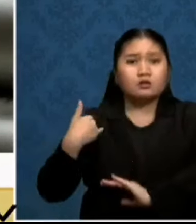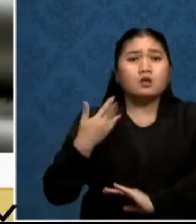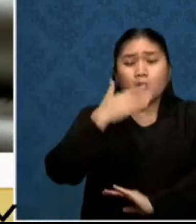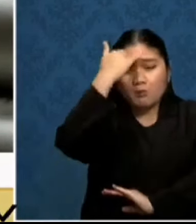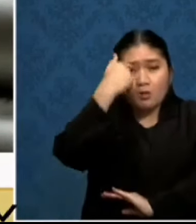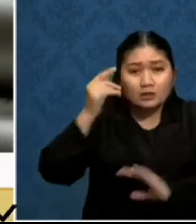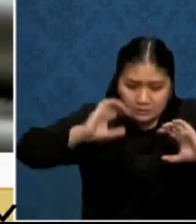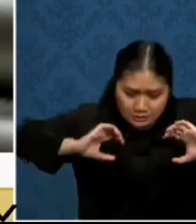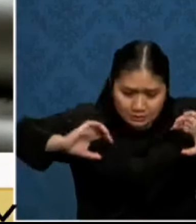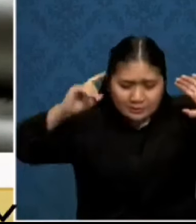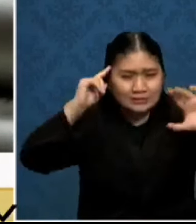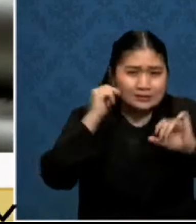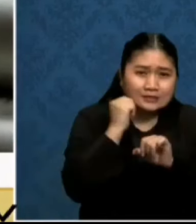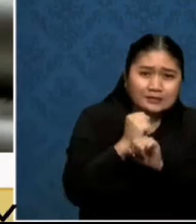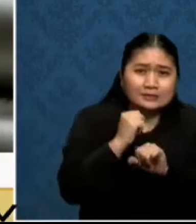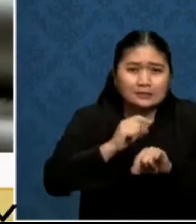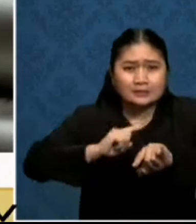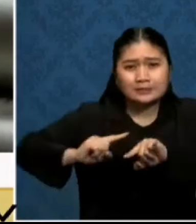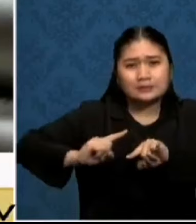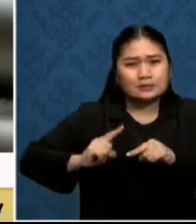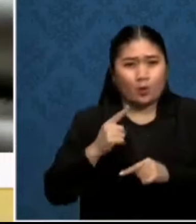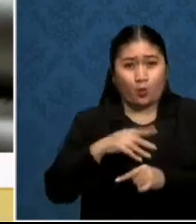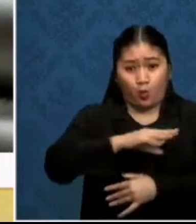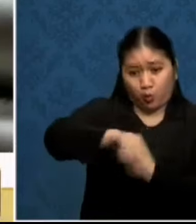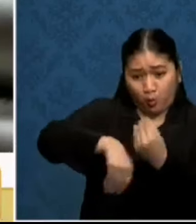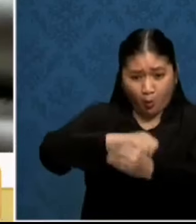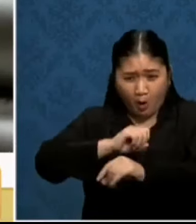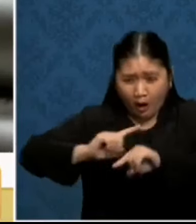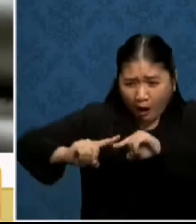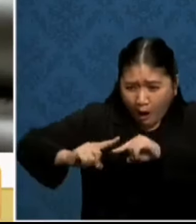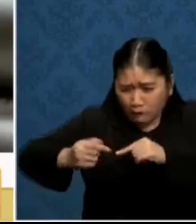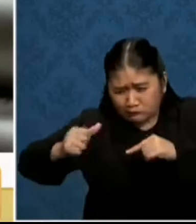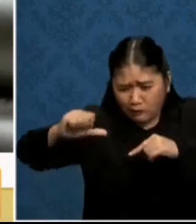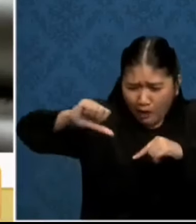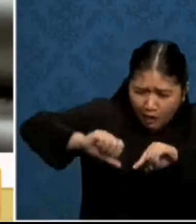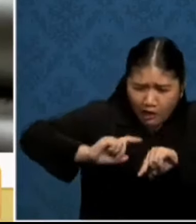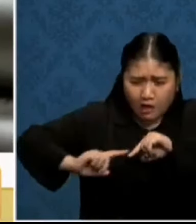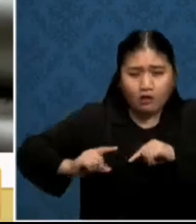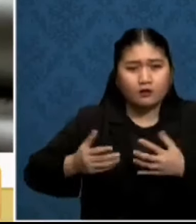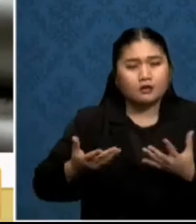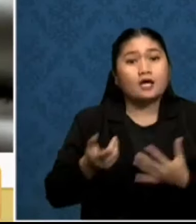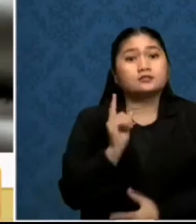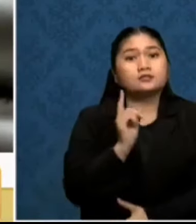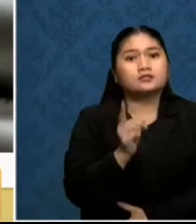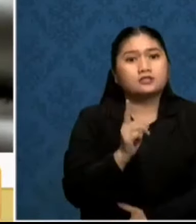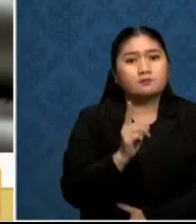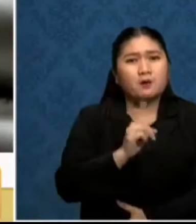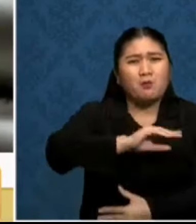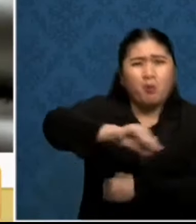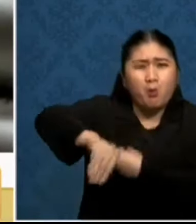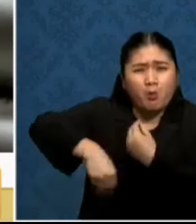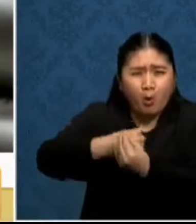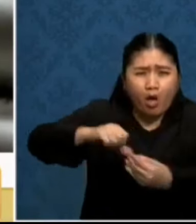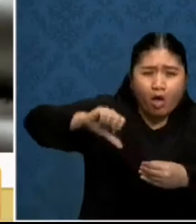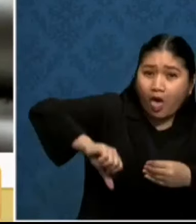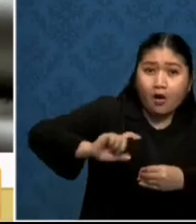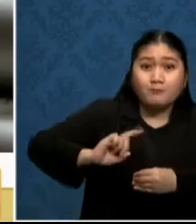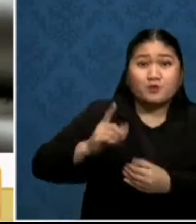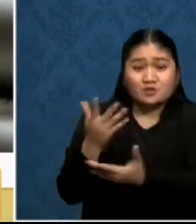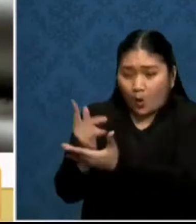พยายามสร้างประเด็นว่าเศรษฐกิจกำลังวิกฤตเอาเข้าจริงมันไม่ได้วิกฤตถึงขั้นต้องกู้